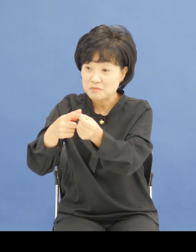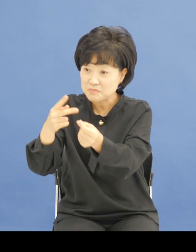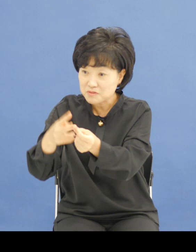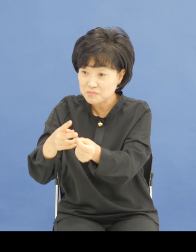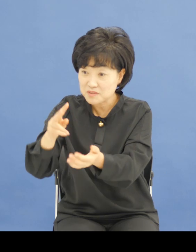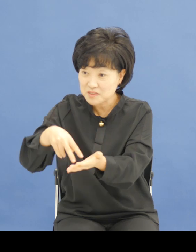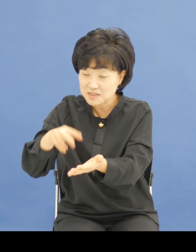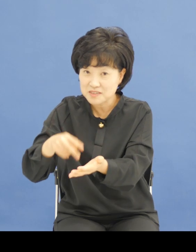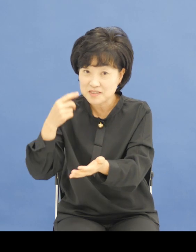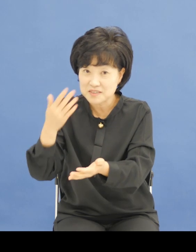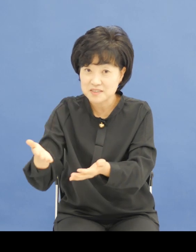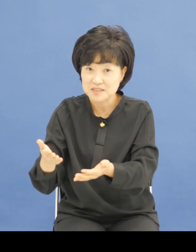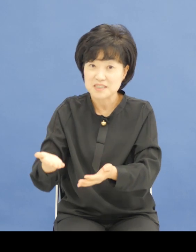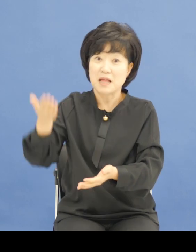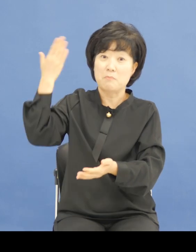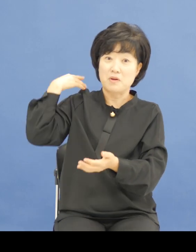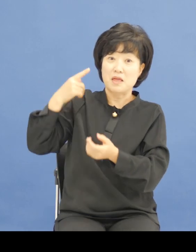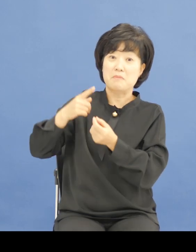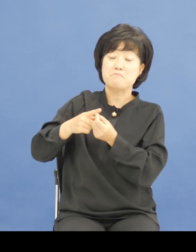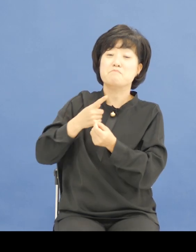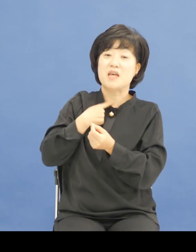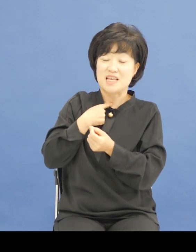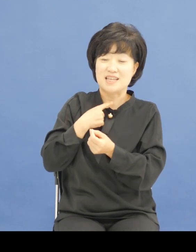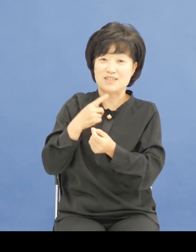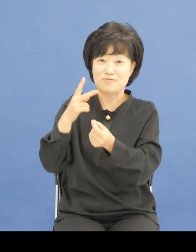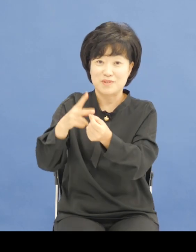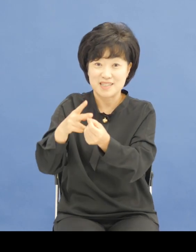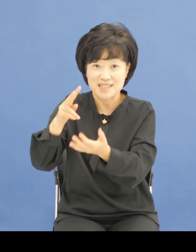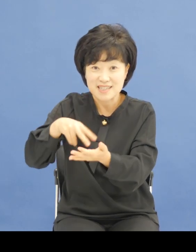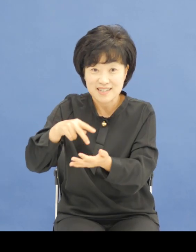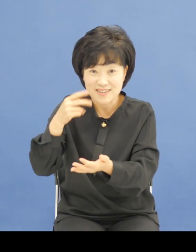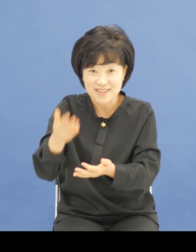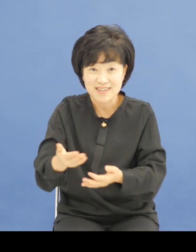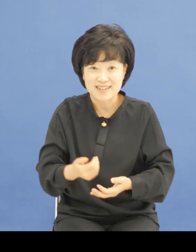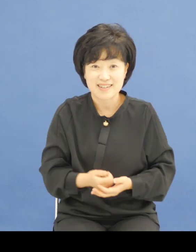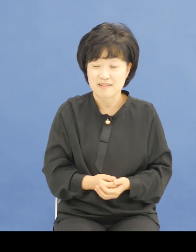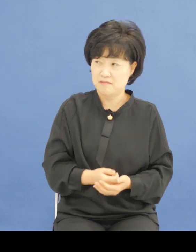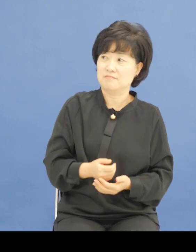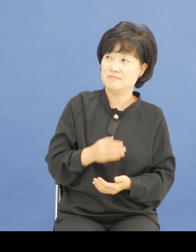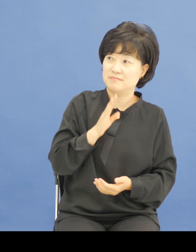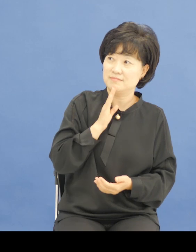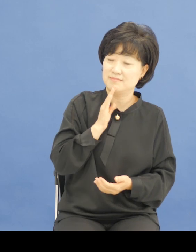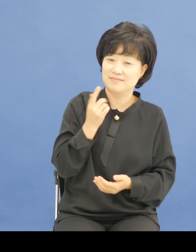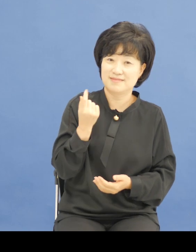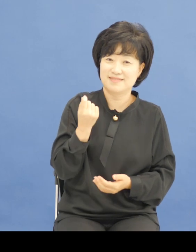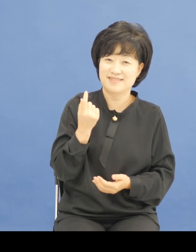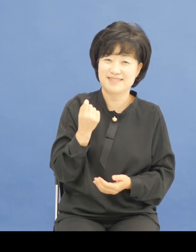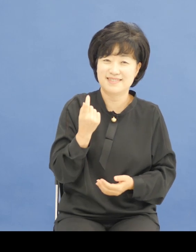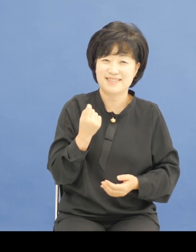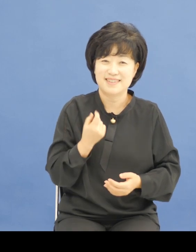정말. 지난번에 여보세요 한번 읽었고. 아, 그랬었나요? 네. 네. 자. 이게 저기